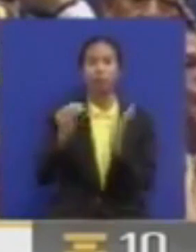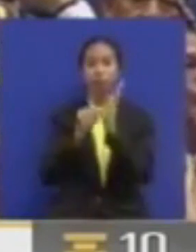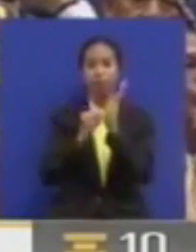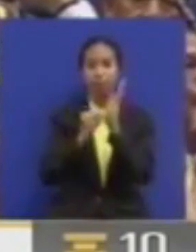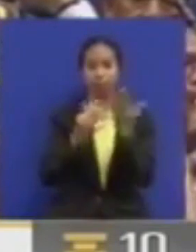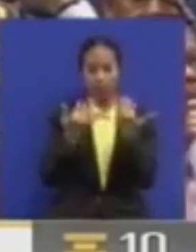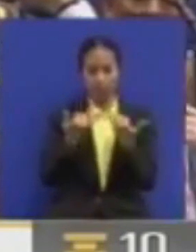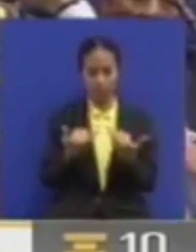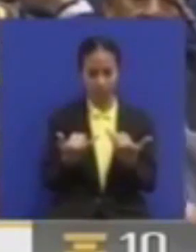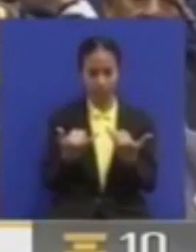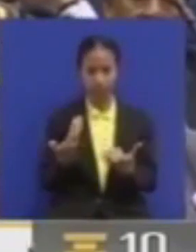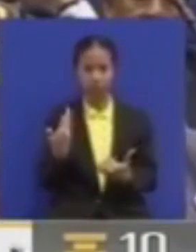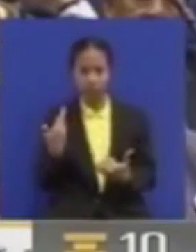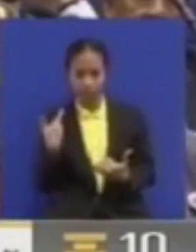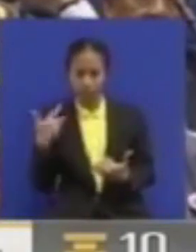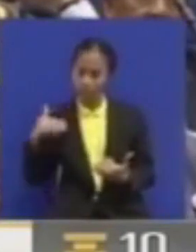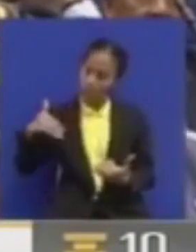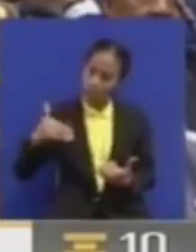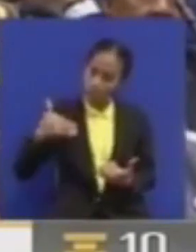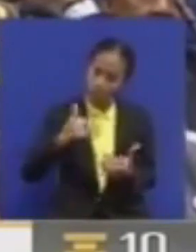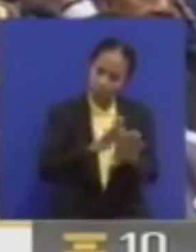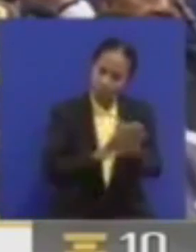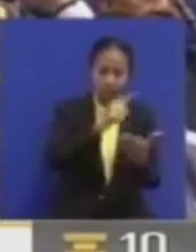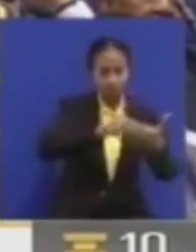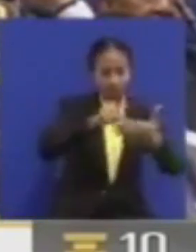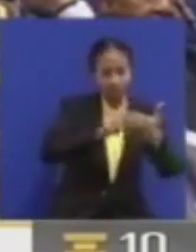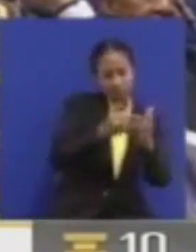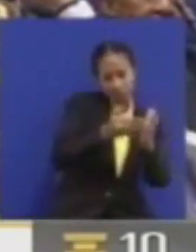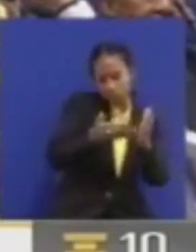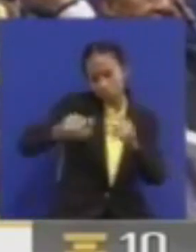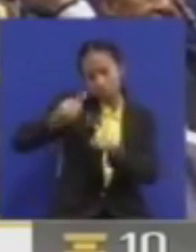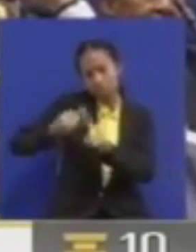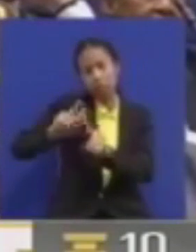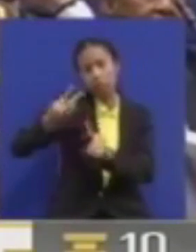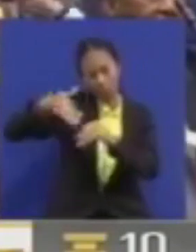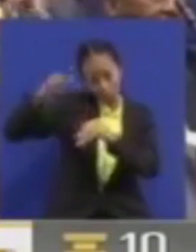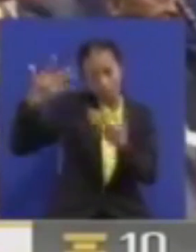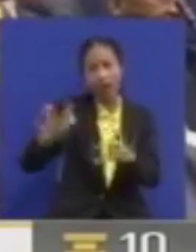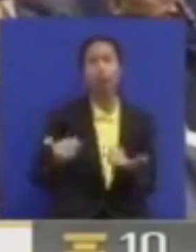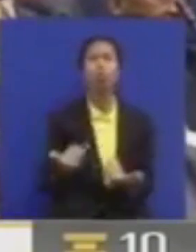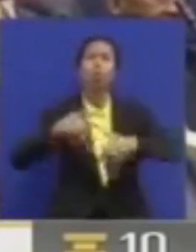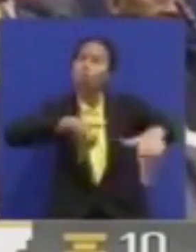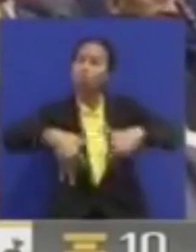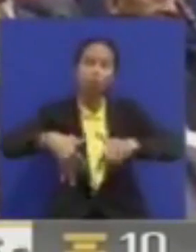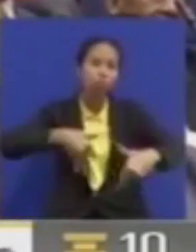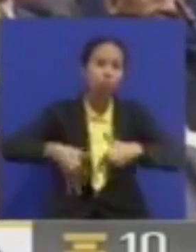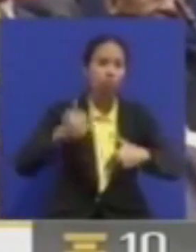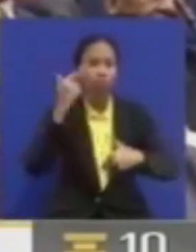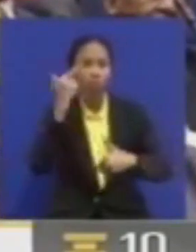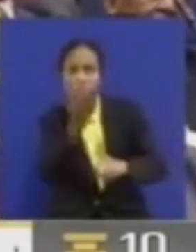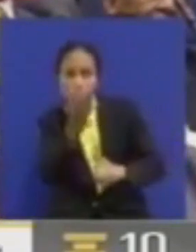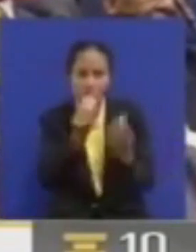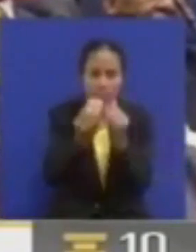โพธิพิพิธนะฮะโพธิพิพิธเป็นสสกาญจนบุรีและนายอดิลันอาลีอิสเลาะนะฮะอิสเฮ